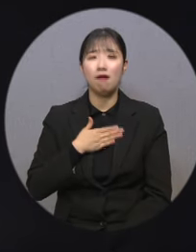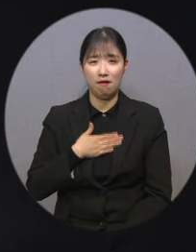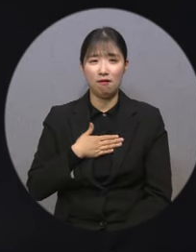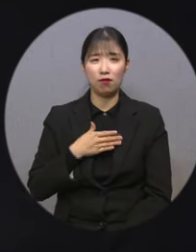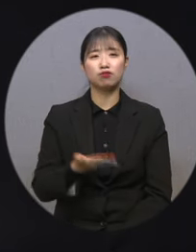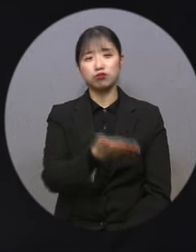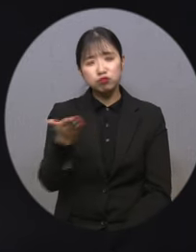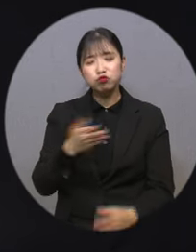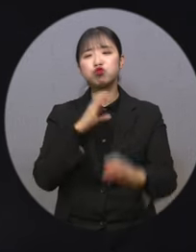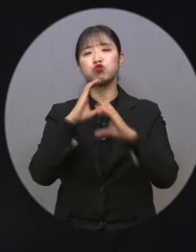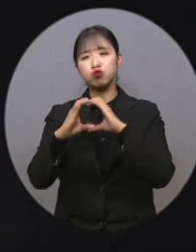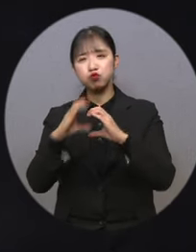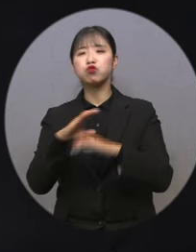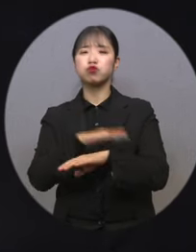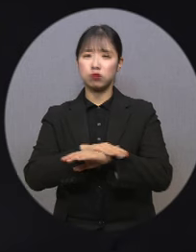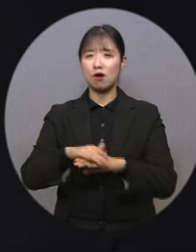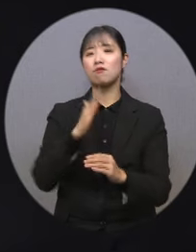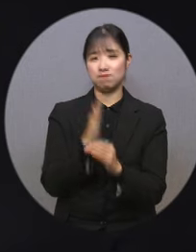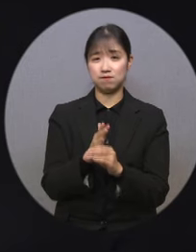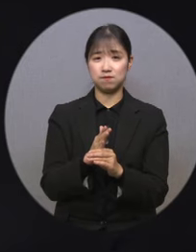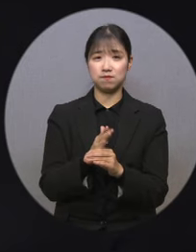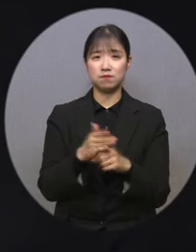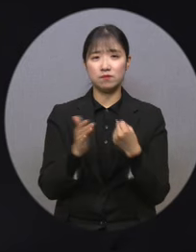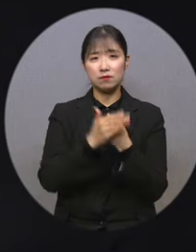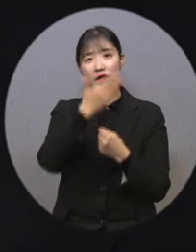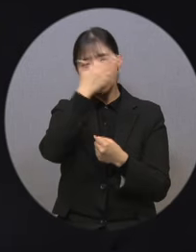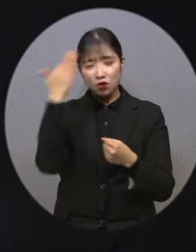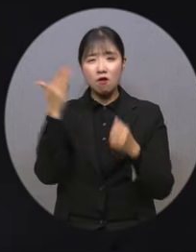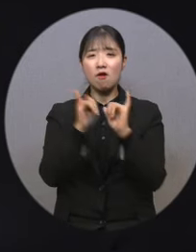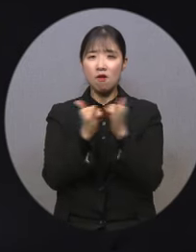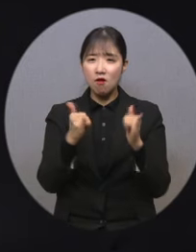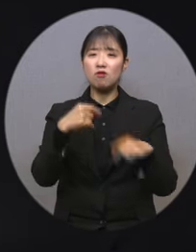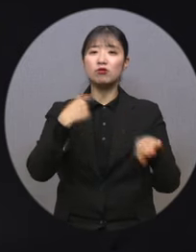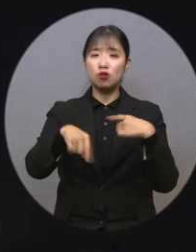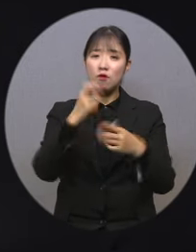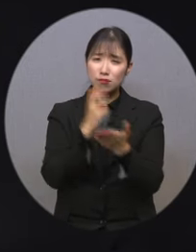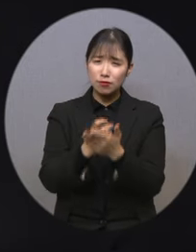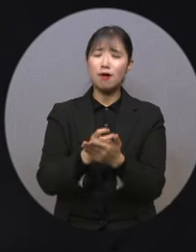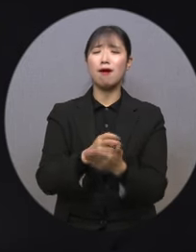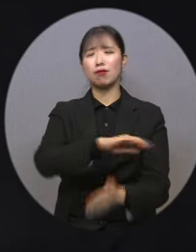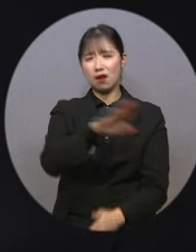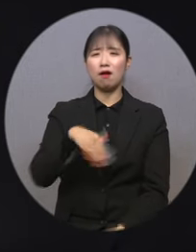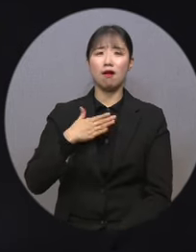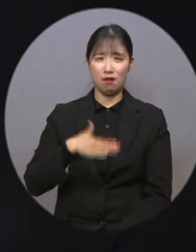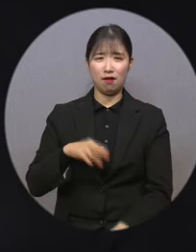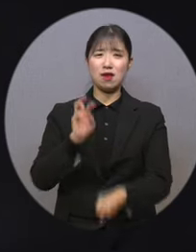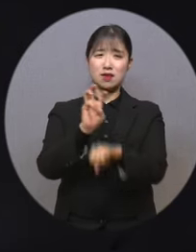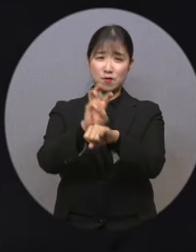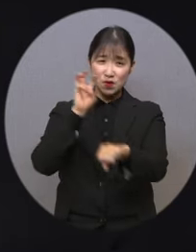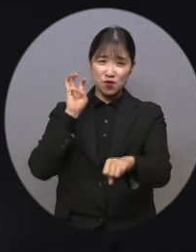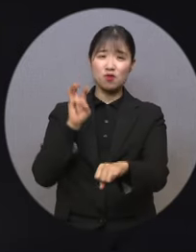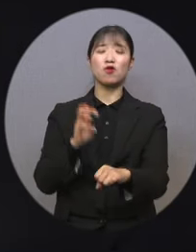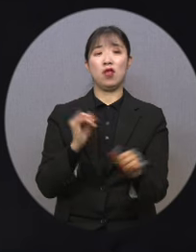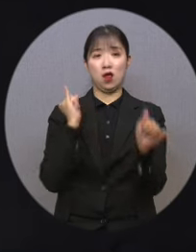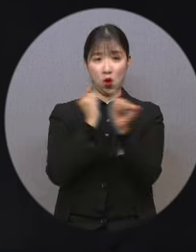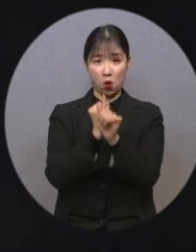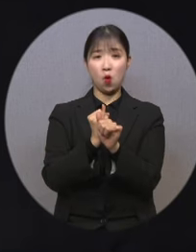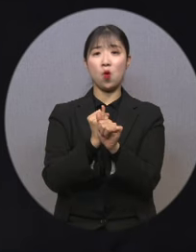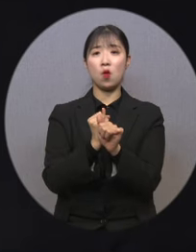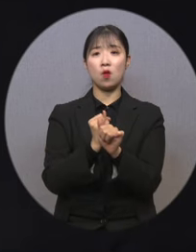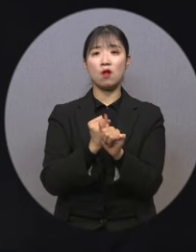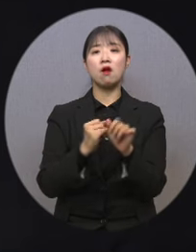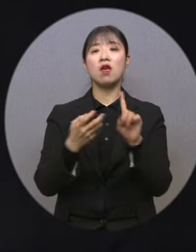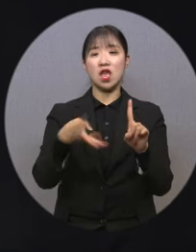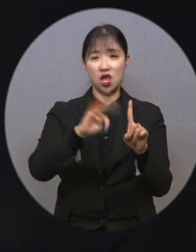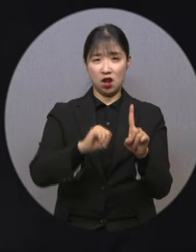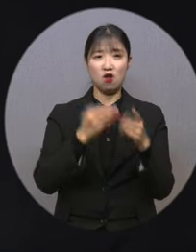그들과 소통이 되고 있어요. 그래서 청년 정책 제가 말 안 해도 다 합니다. 30년 전에 결혼하면 1억,